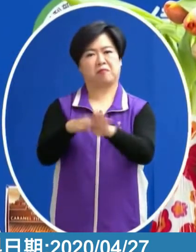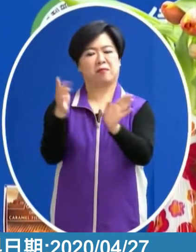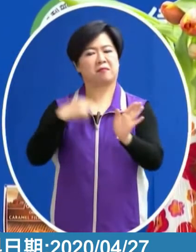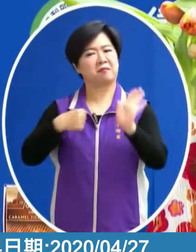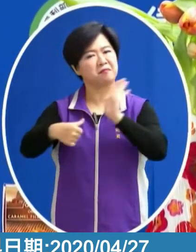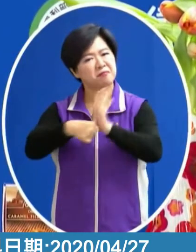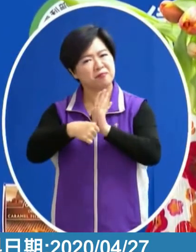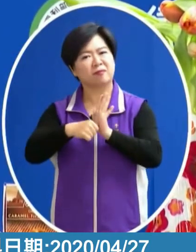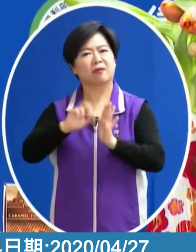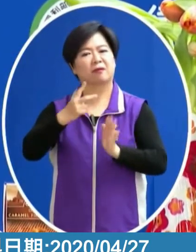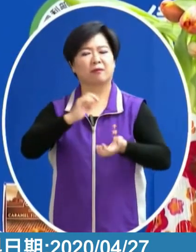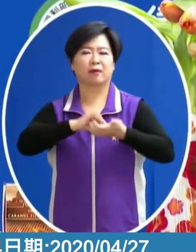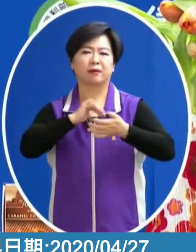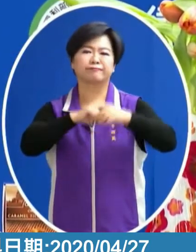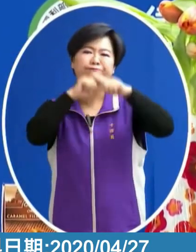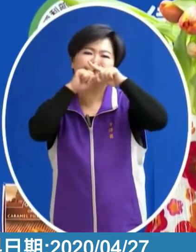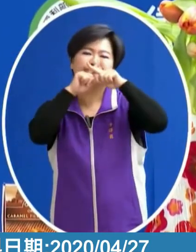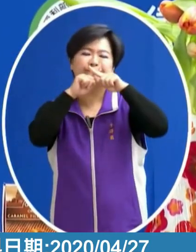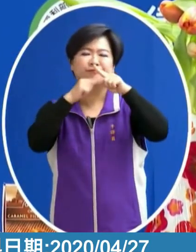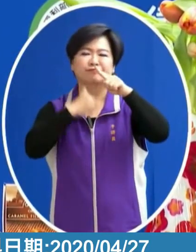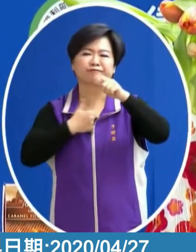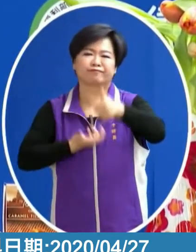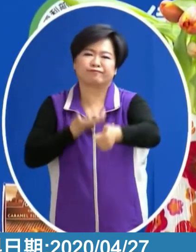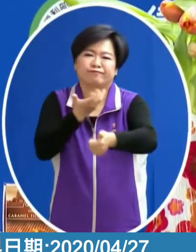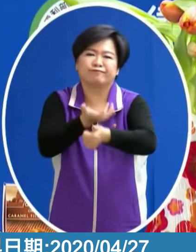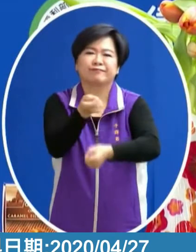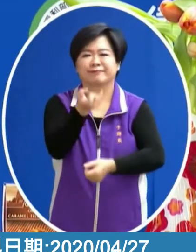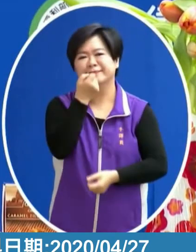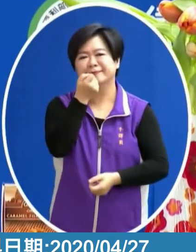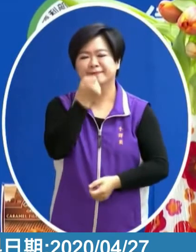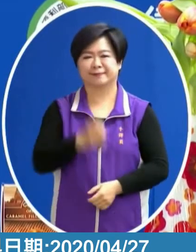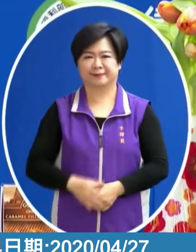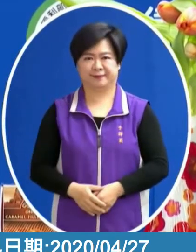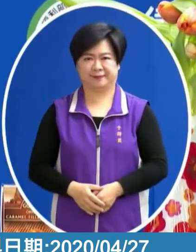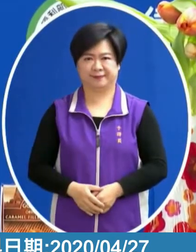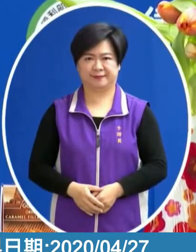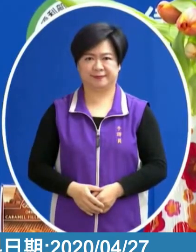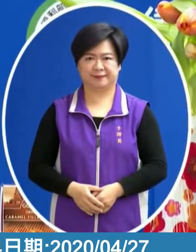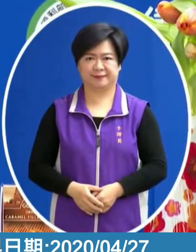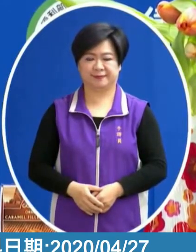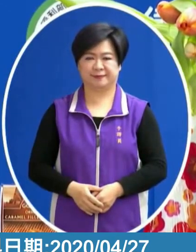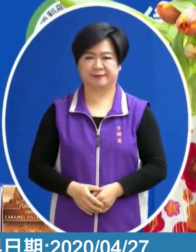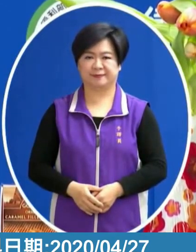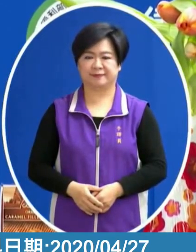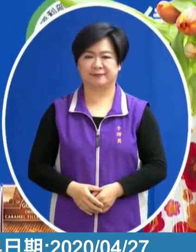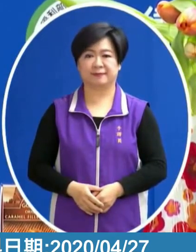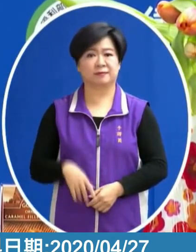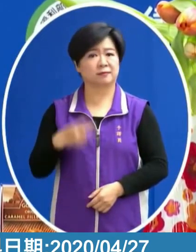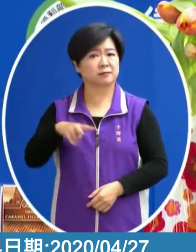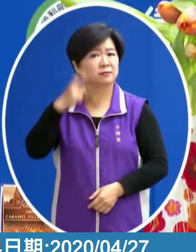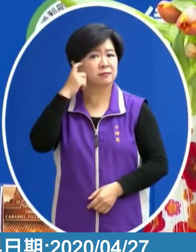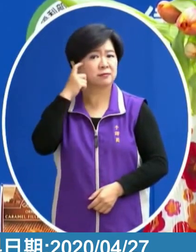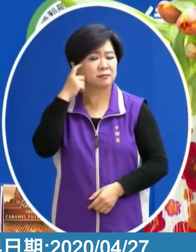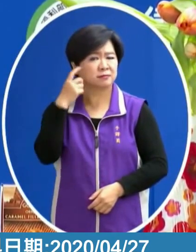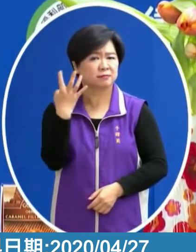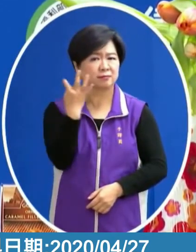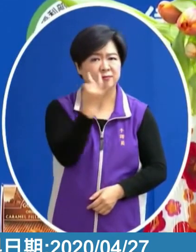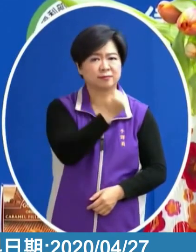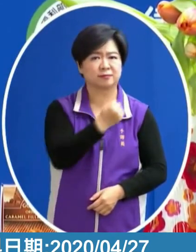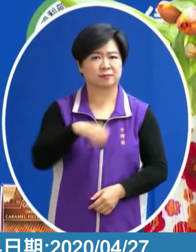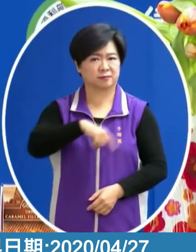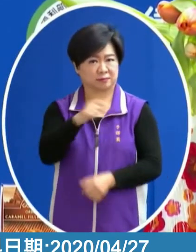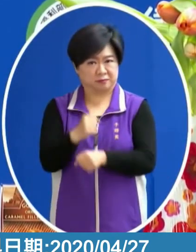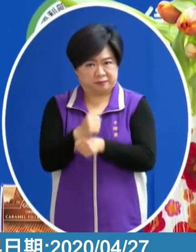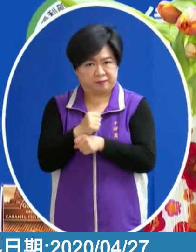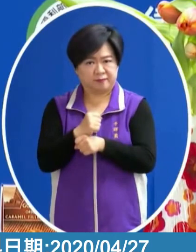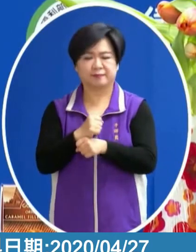14天9片，那你觉得说我自己哈平常省吃俭用也够了，那我有余裕，那我愿意